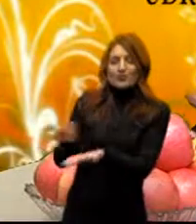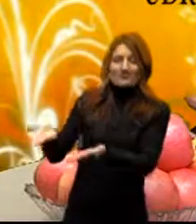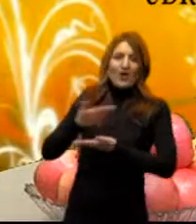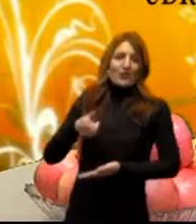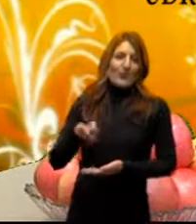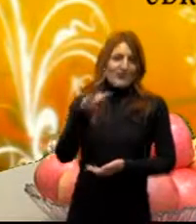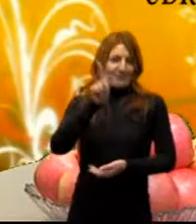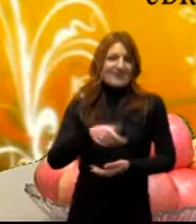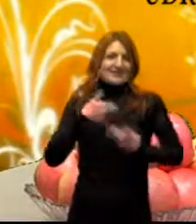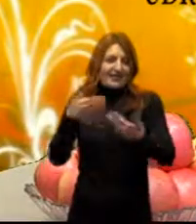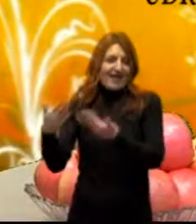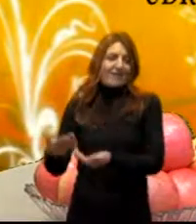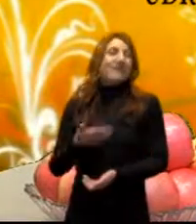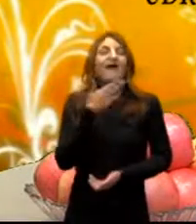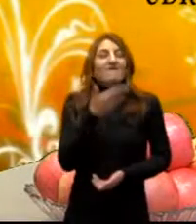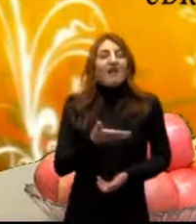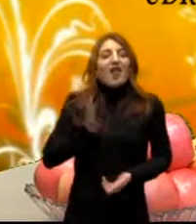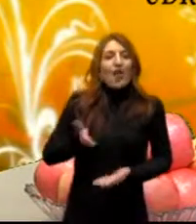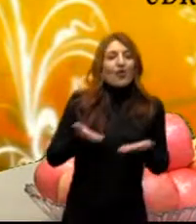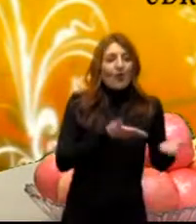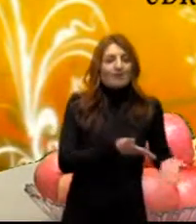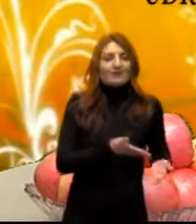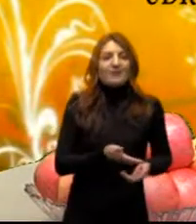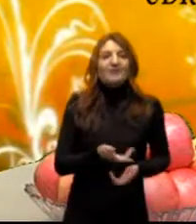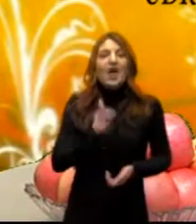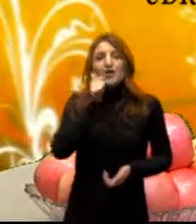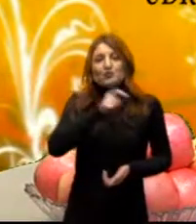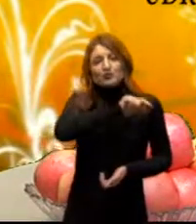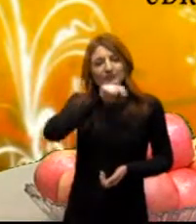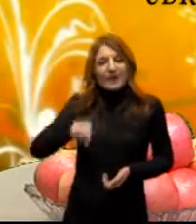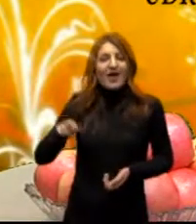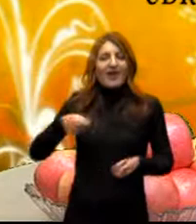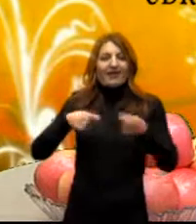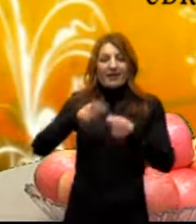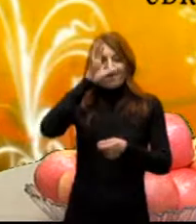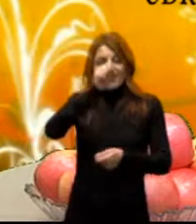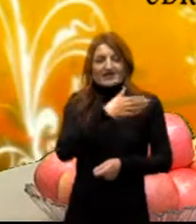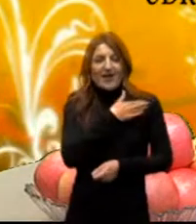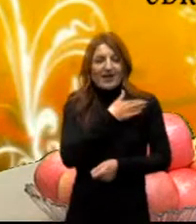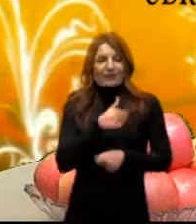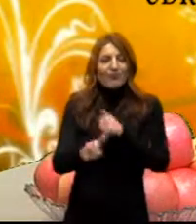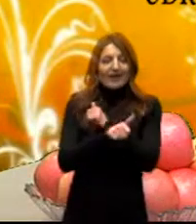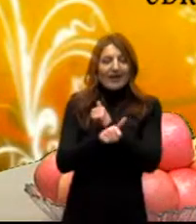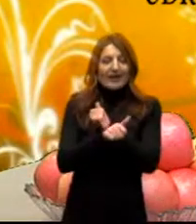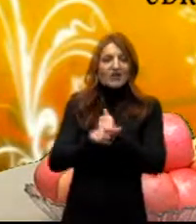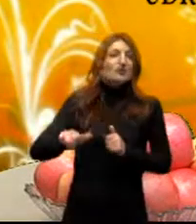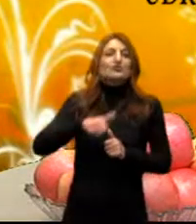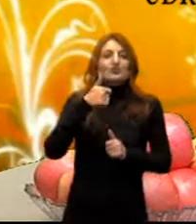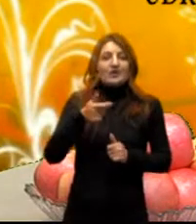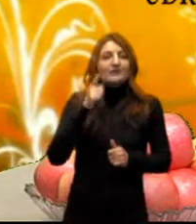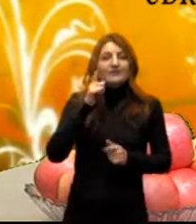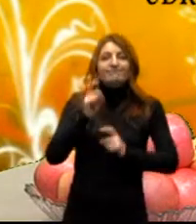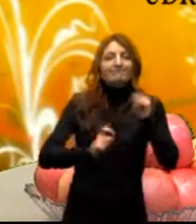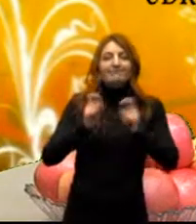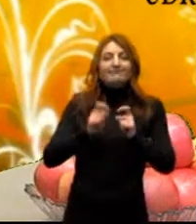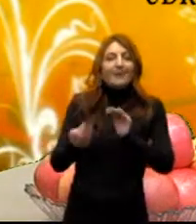veselja. Hvala vam, drage moje gošće. Hvala a vi vam, sutra dođite sutra na Trgu Republike 11. Još jednom se vagnite prije